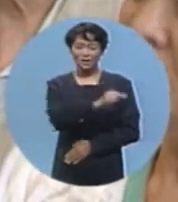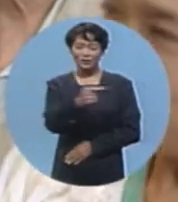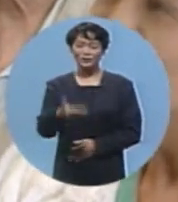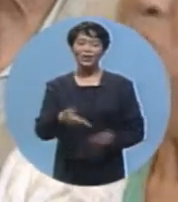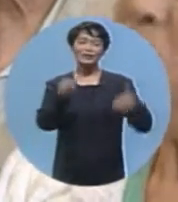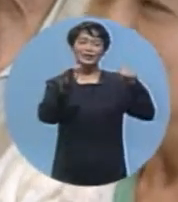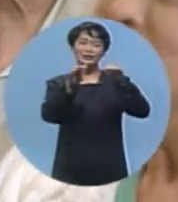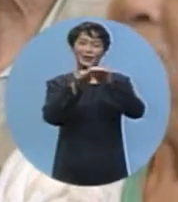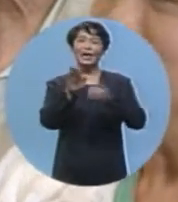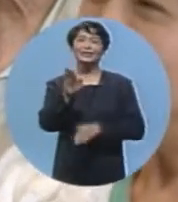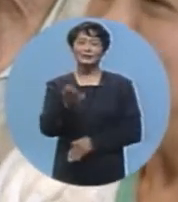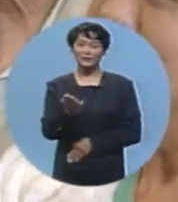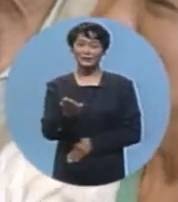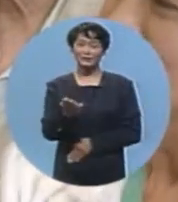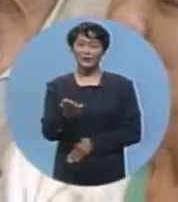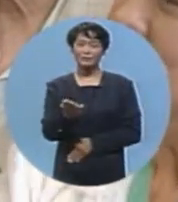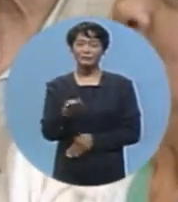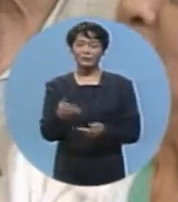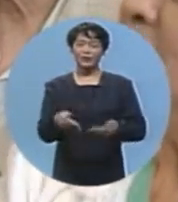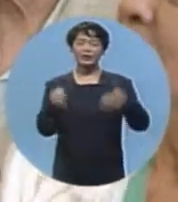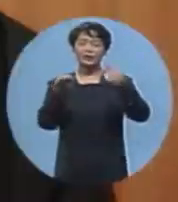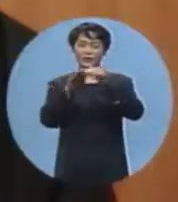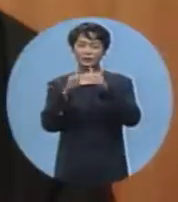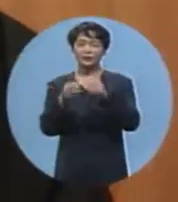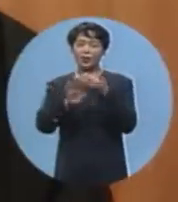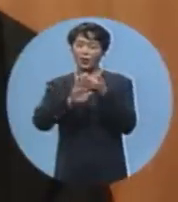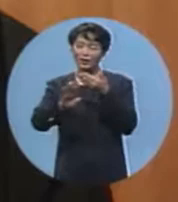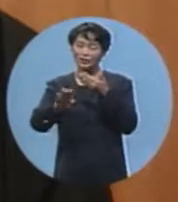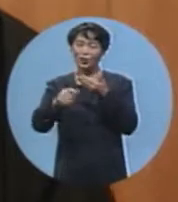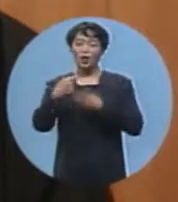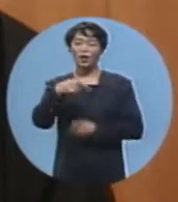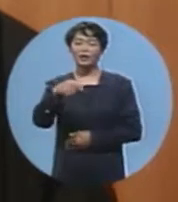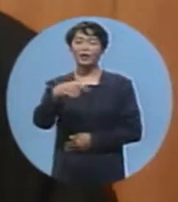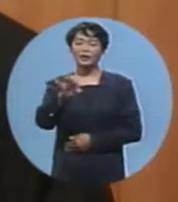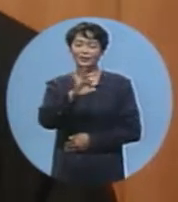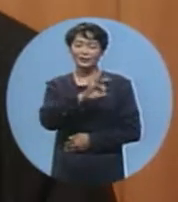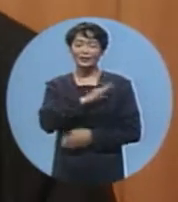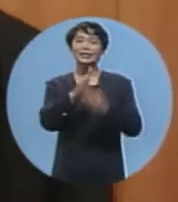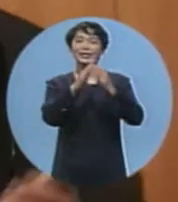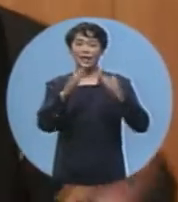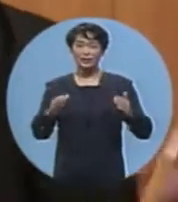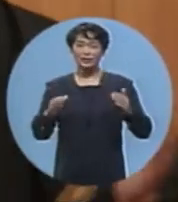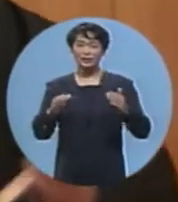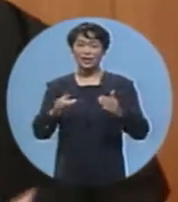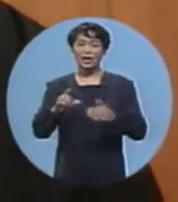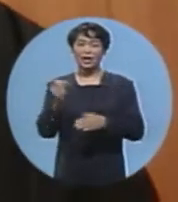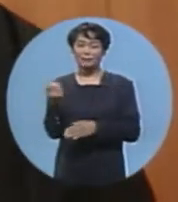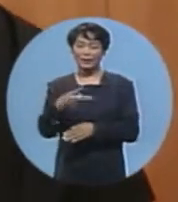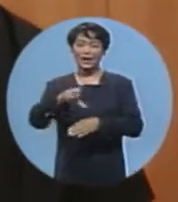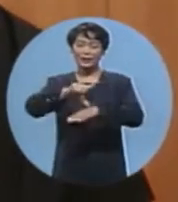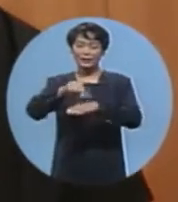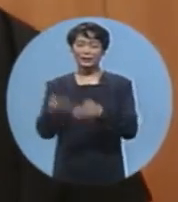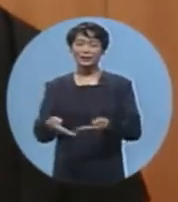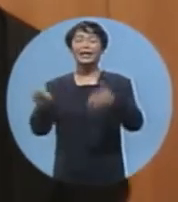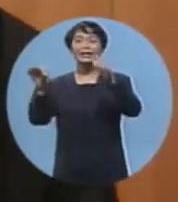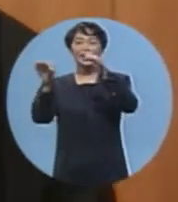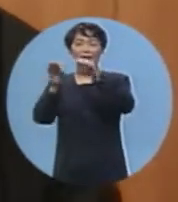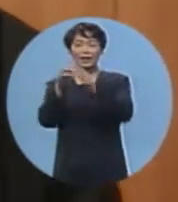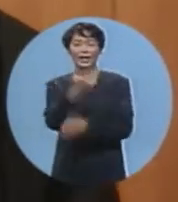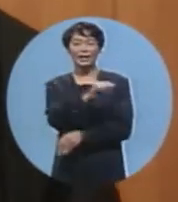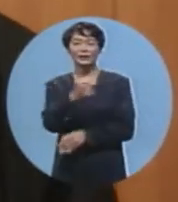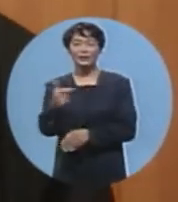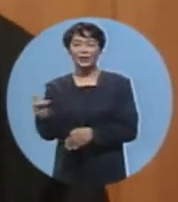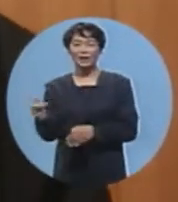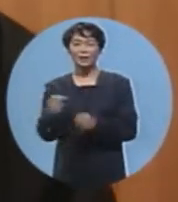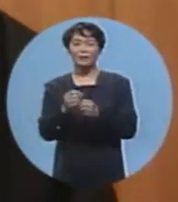施設だけでなく、そうですね、教育委員会ですとか地域センターなんかでいろんな催し物をやってます。カルチャー